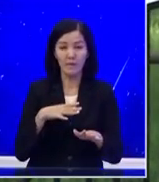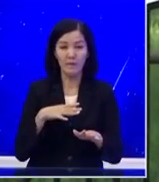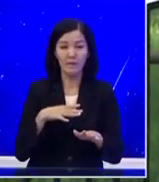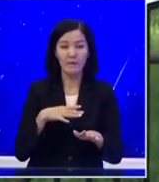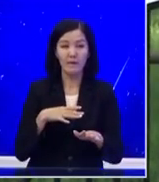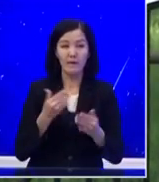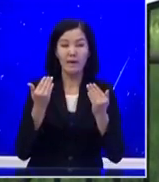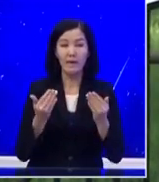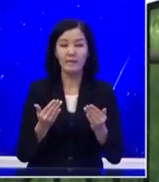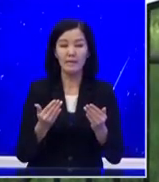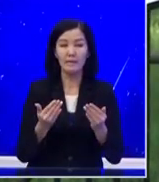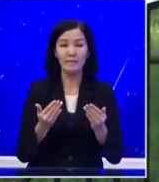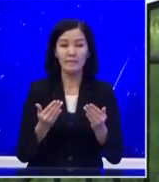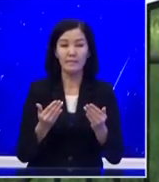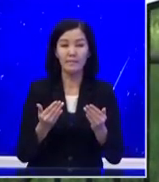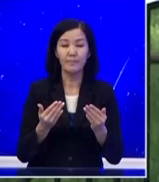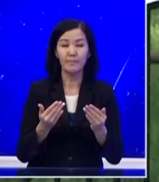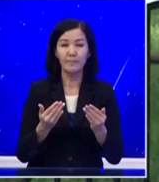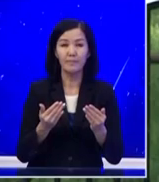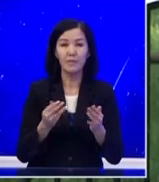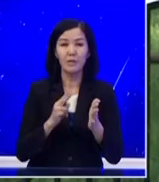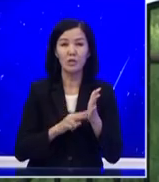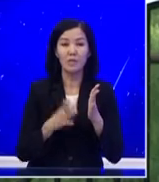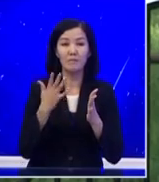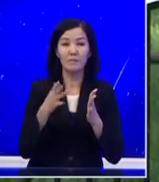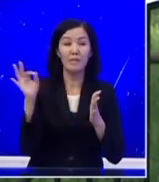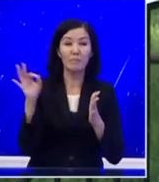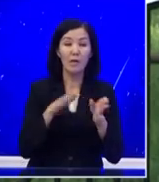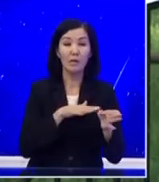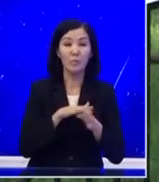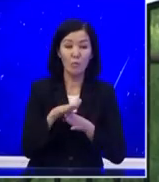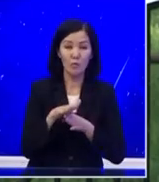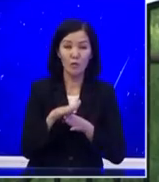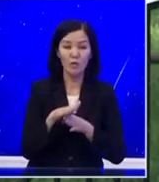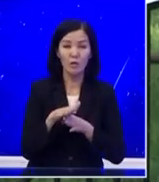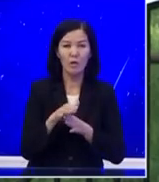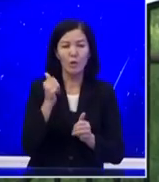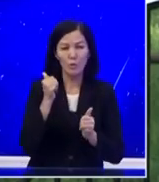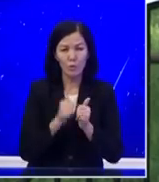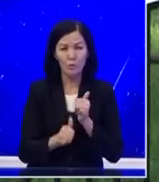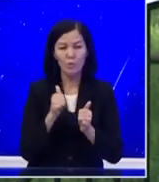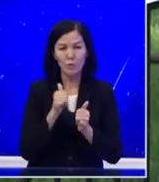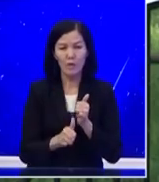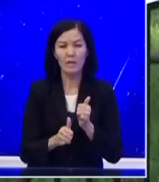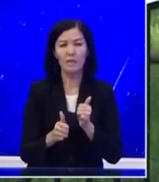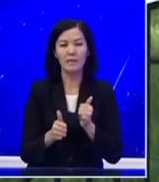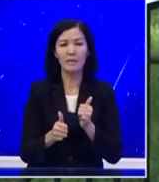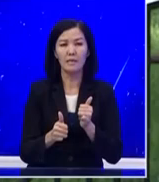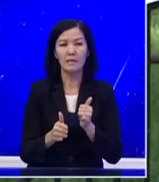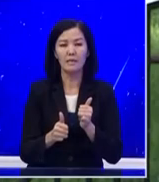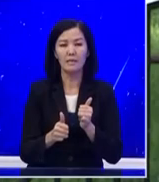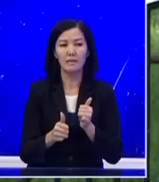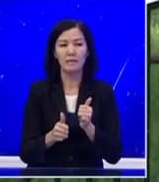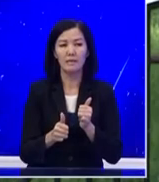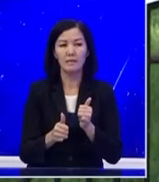жатқан загруженность, төсектің загруженности 75% құрап отыр. Яғни біз ол күнделікті жаңағы неге